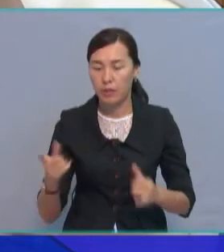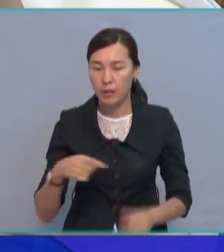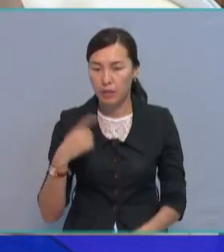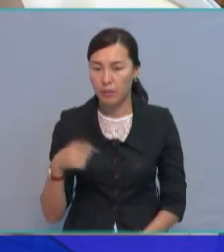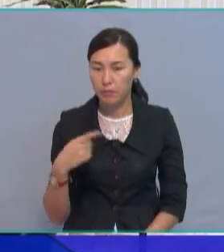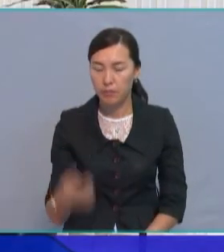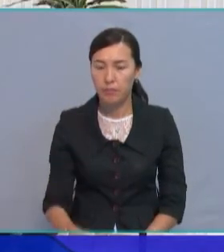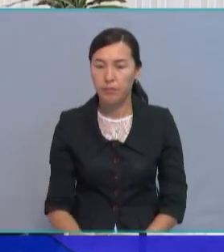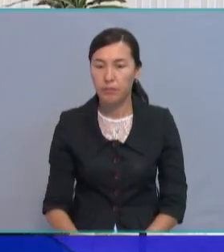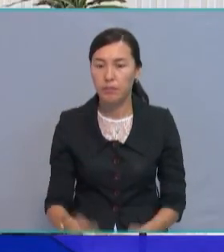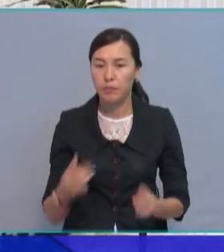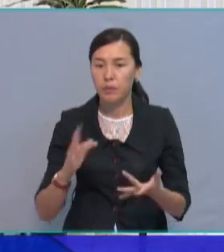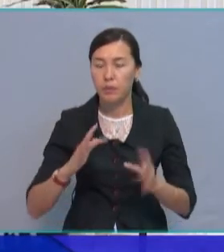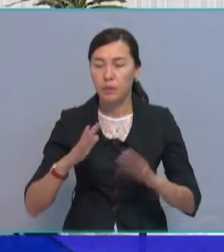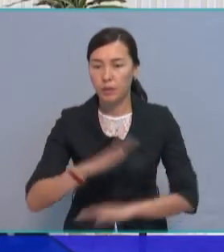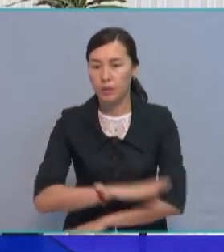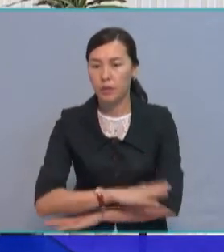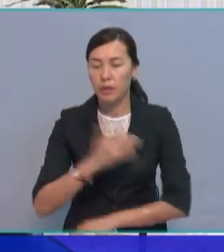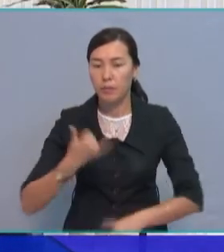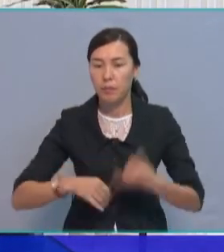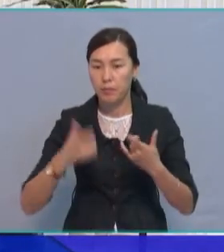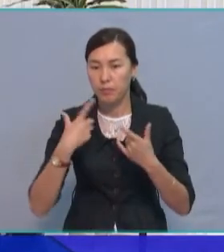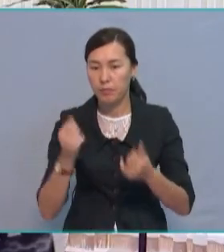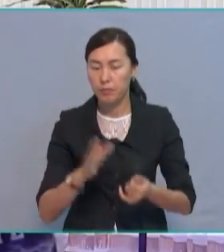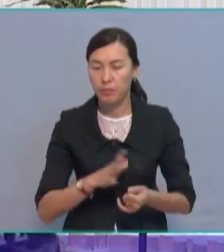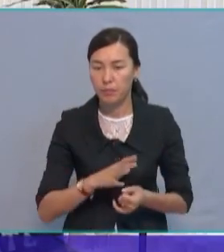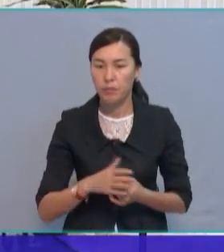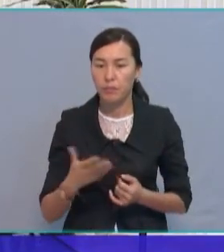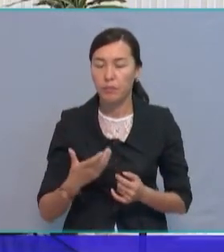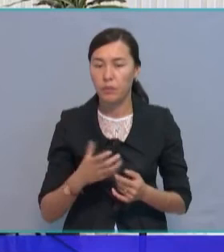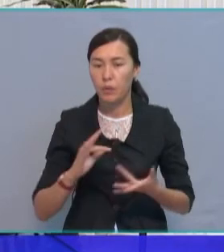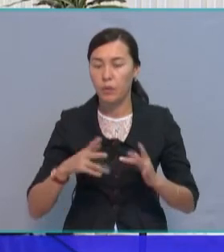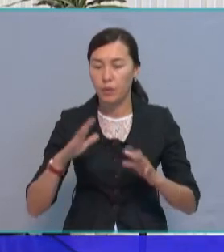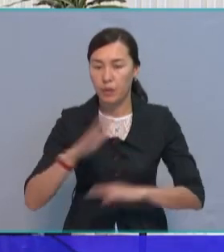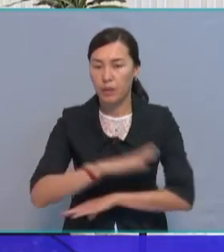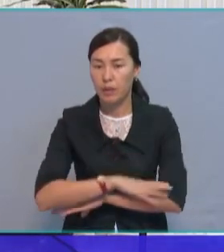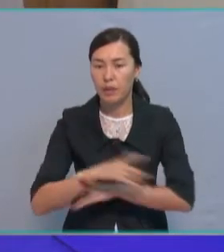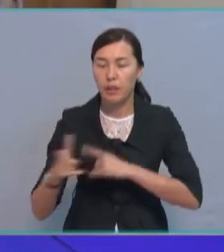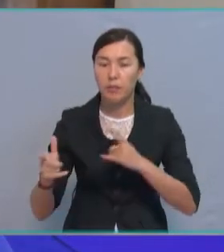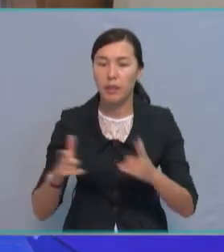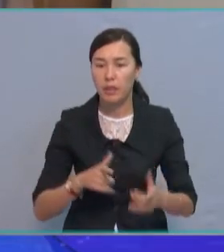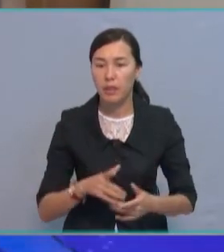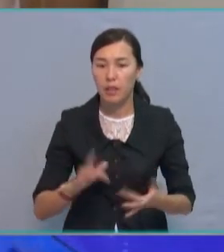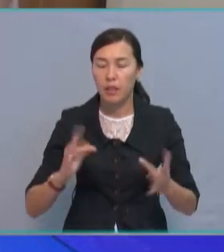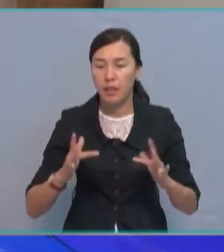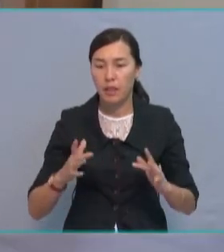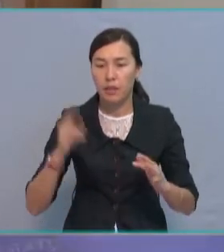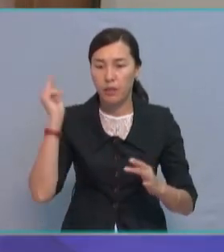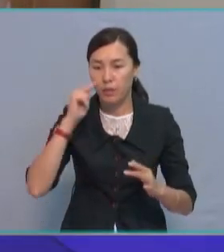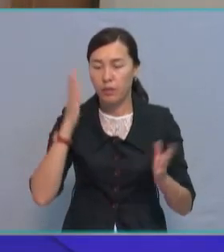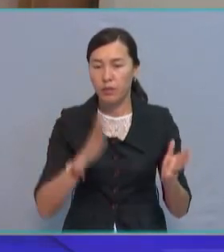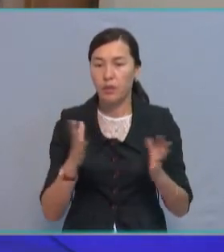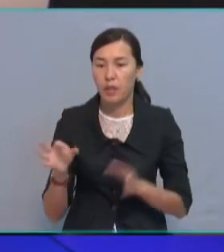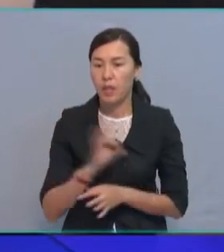дейді. Қазіргі таңда онлайн сабақ болады деп мұғалімдер ескертіп жатыр. Мен өзім онлайн сабағына дайынмын. Электронды оқу